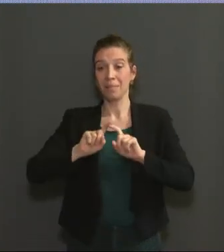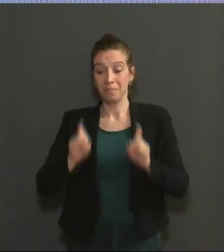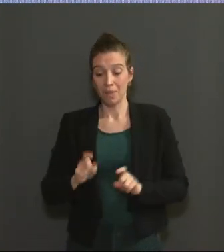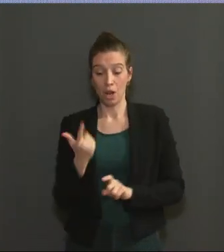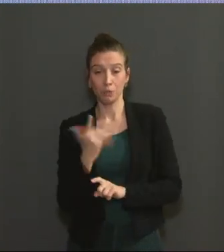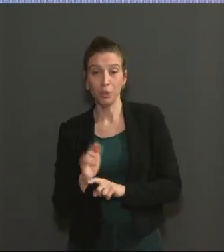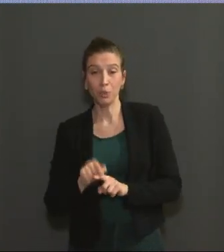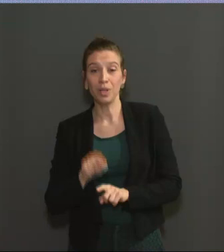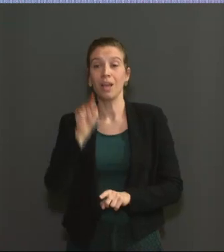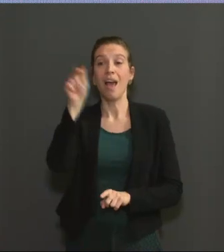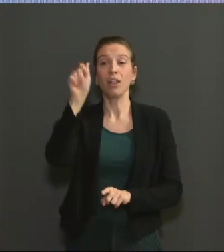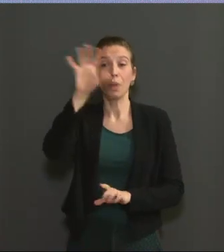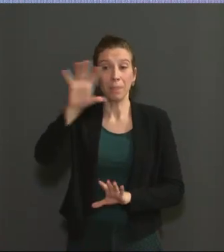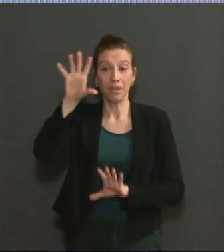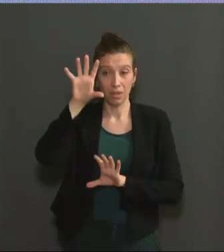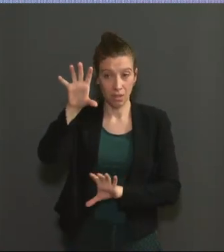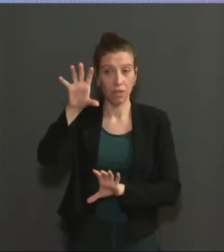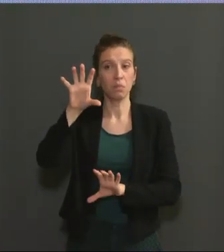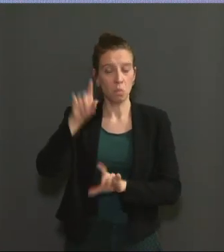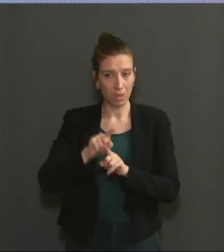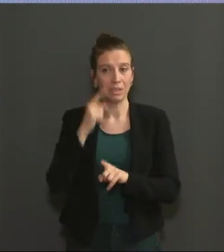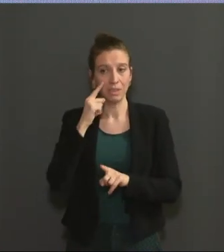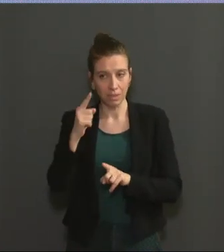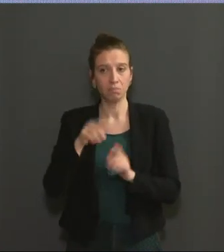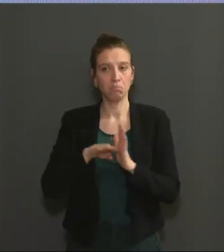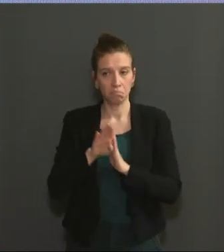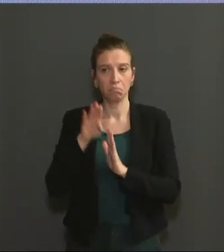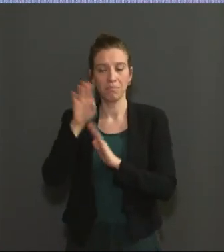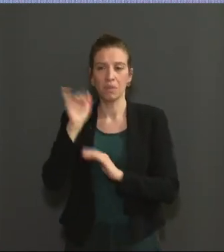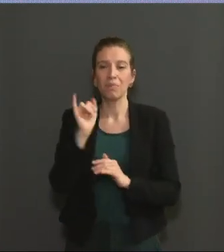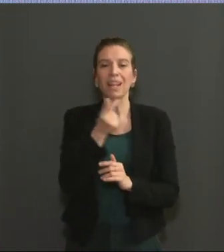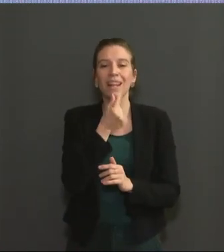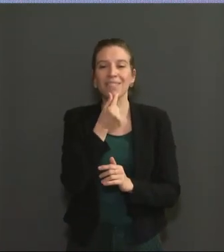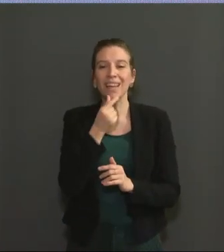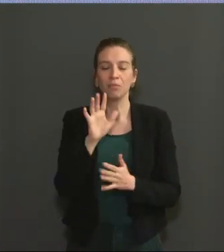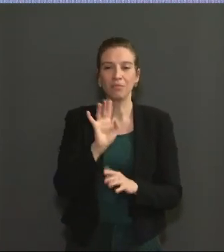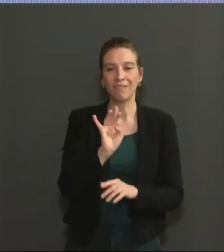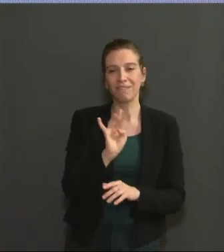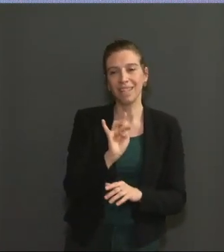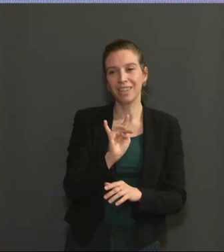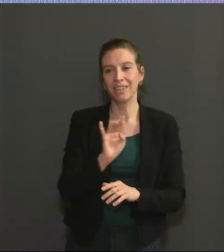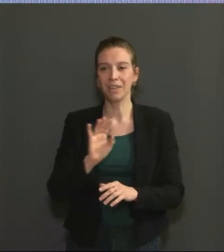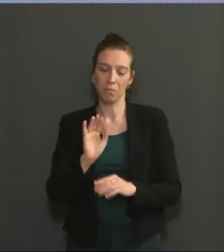is er ook een stiging bij mensen van middelbare leeftijd voornamelijk bij